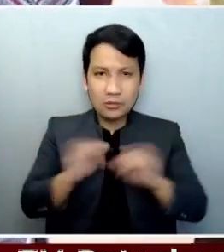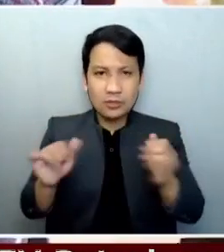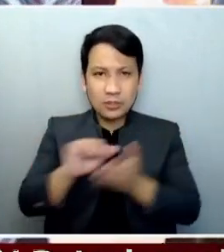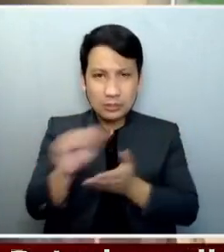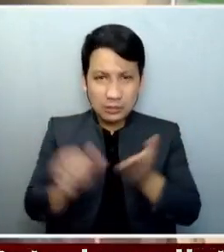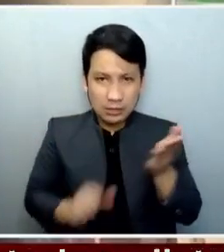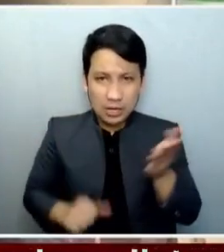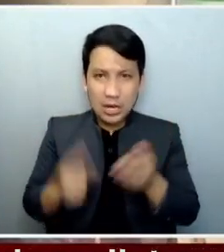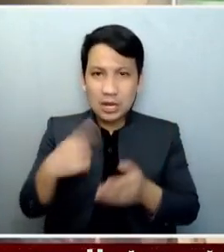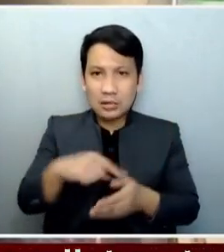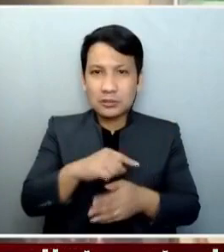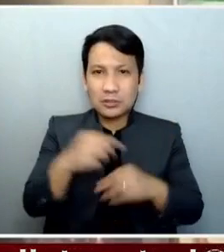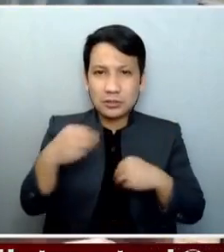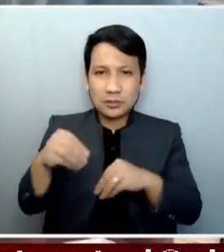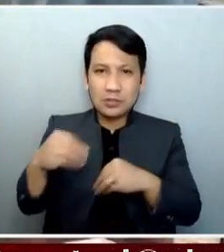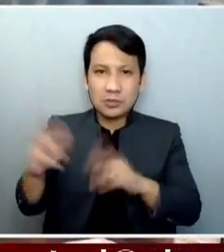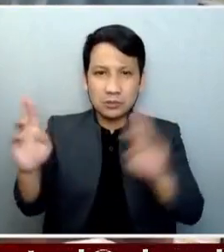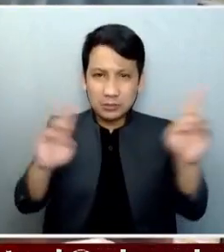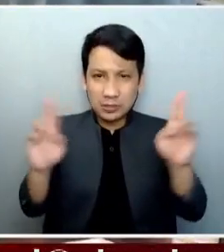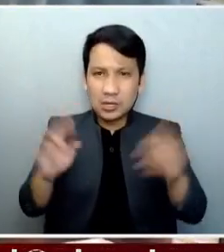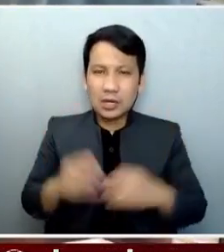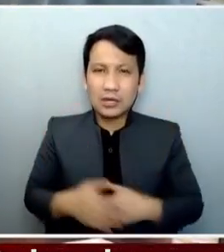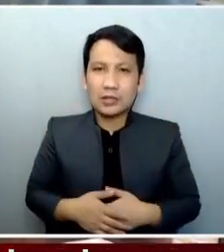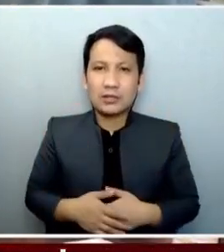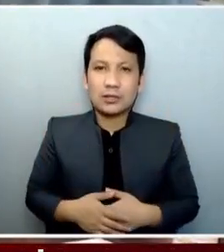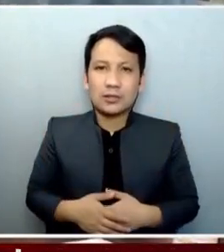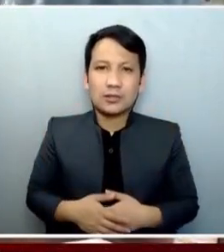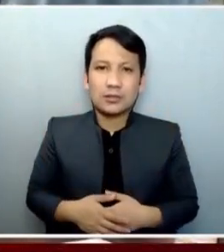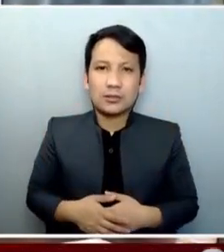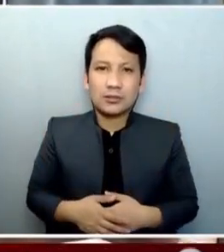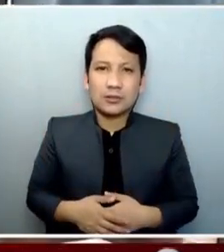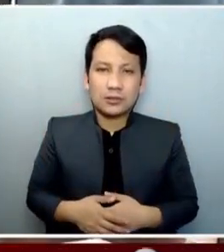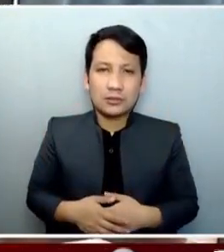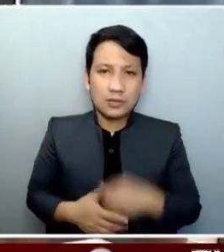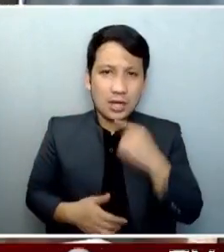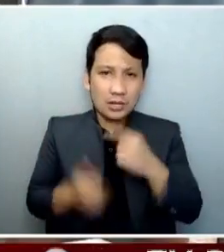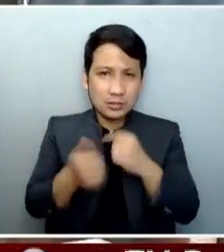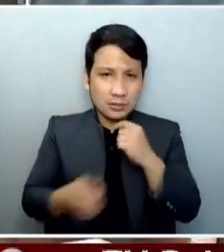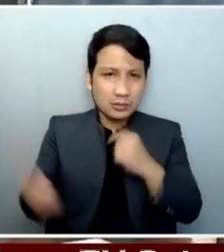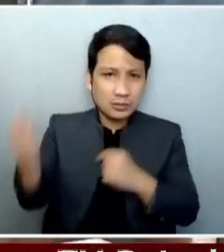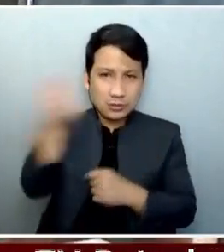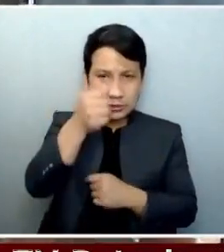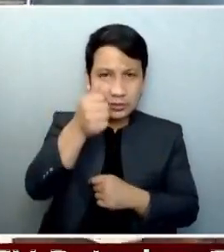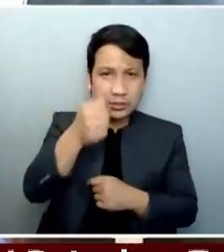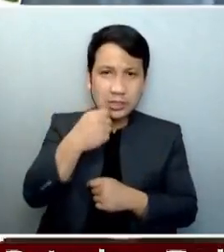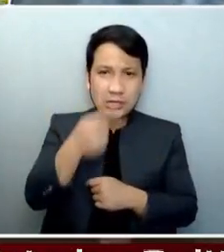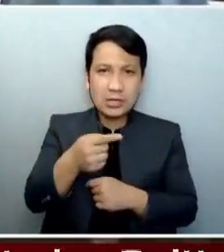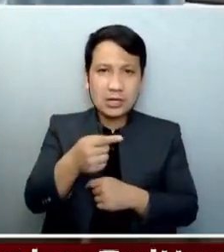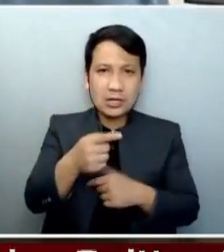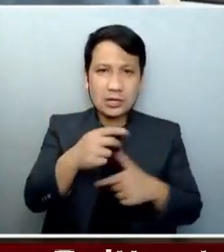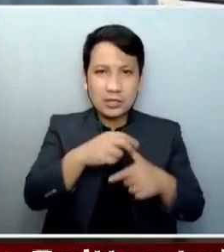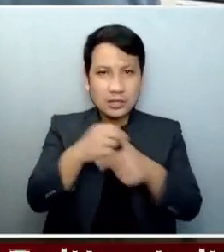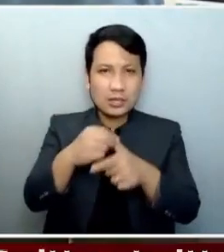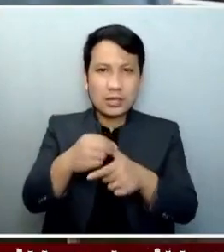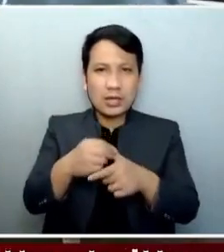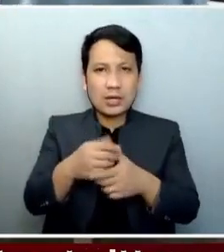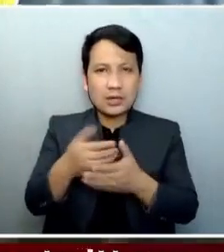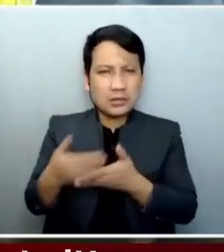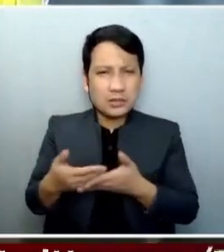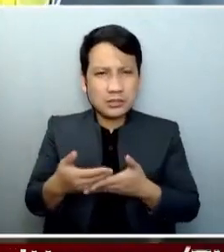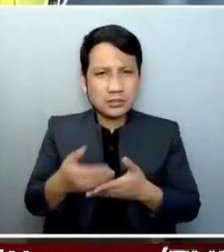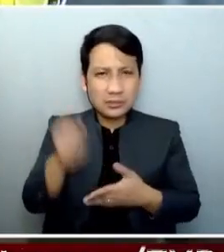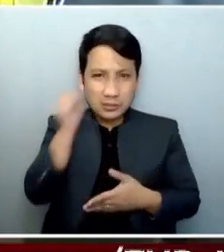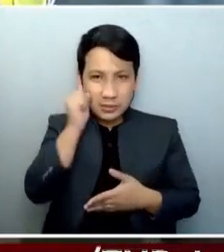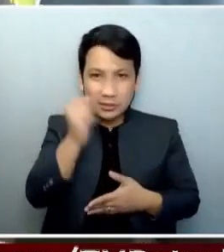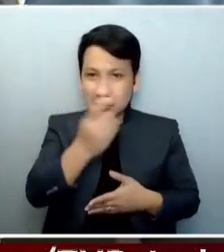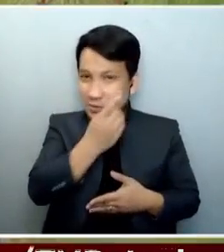gagamitin sa marcha, ihinahanda na. Andun si Duterte, siya yung pinaka-main na kapito ko. Tapos may baby na